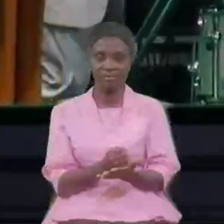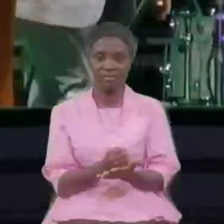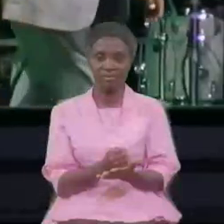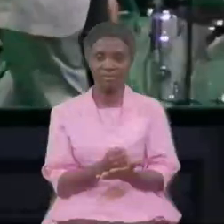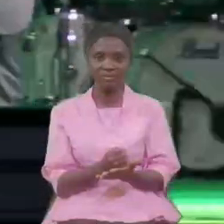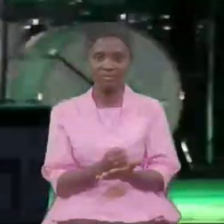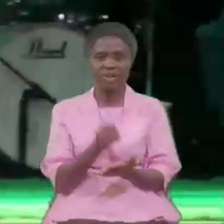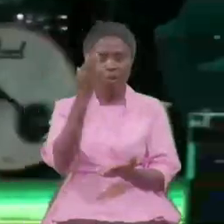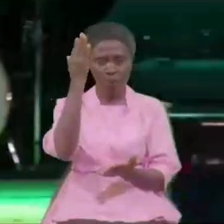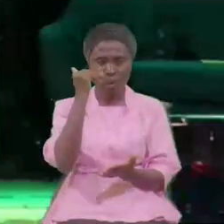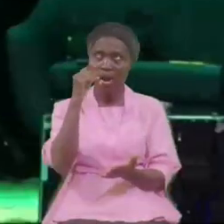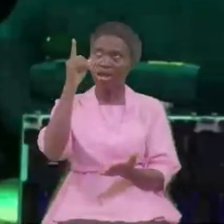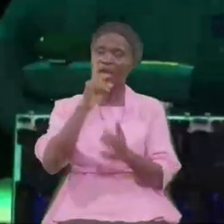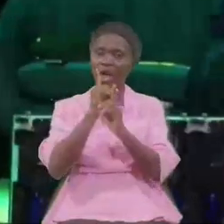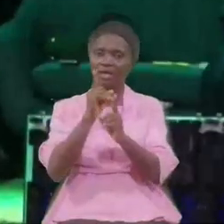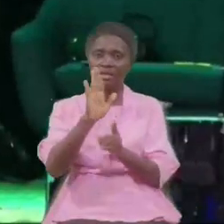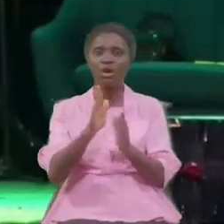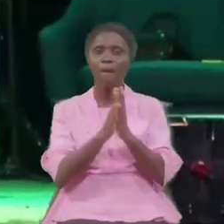Pourquoi exauce-t-il votre prière?